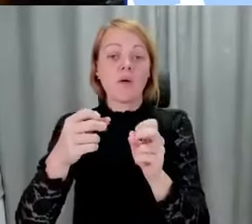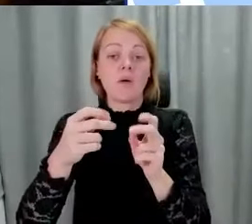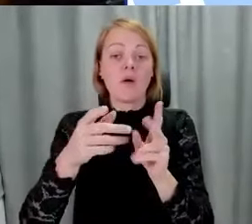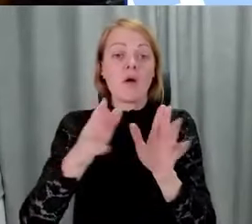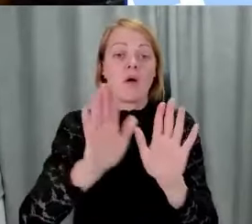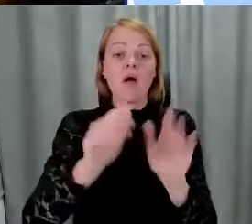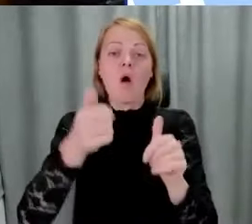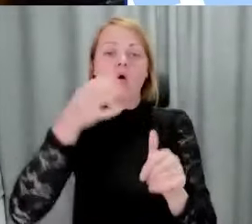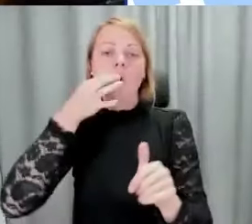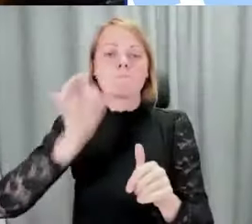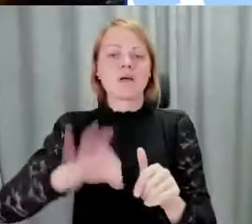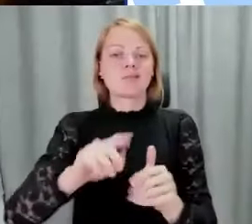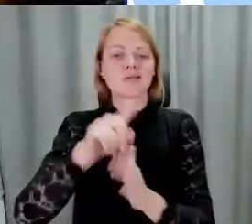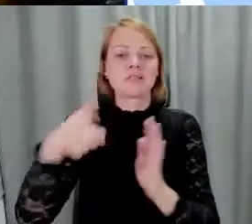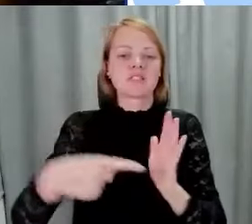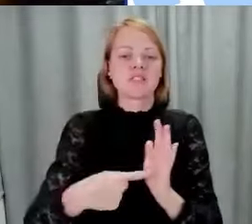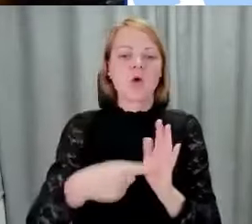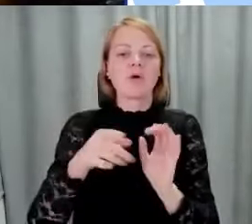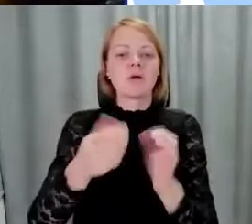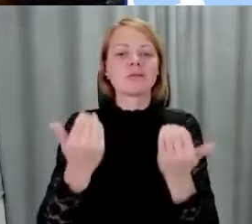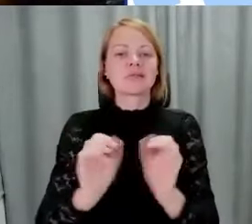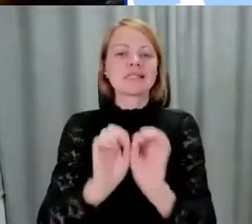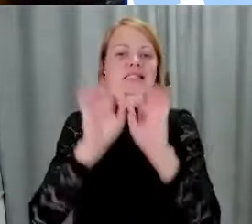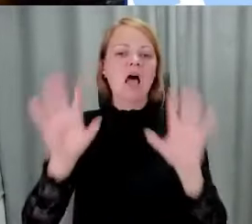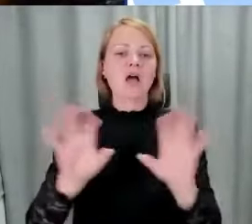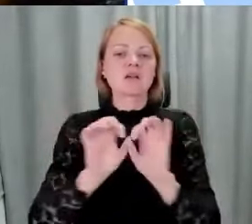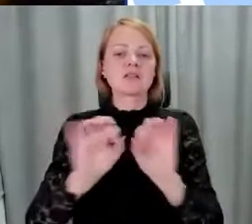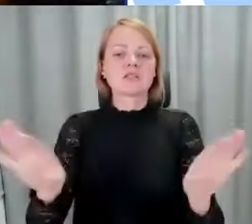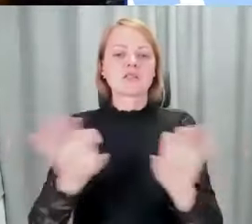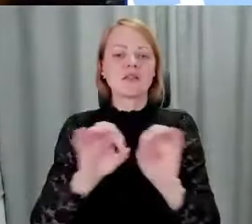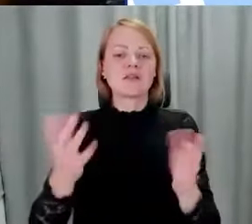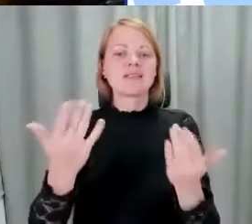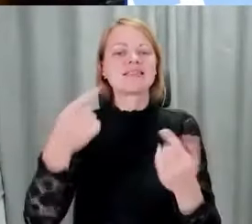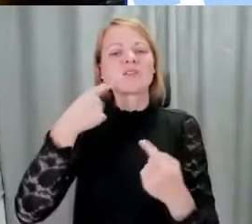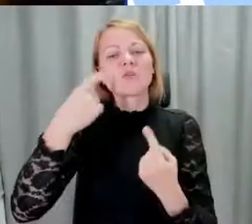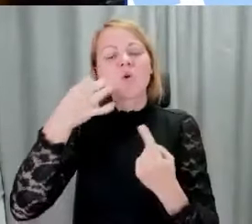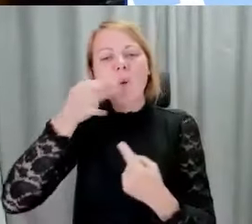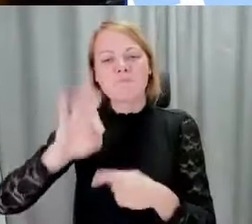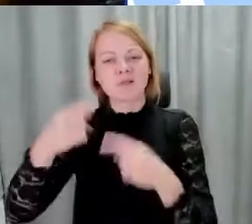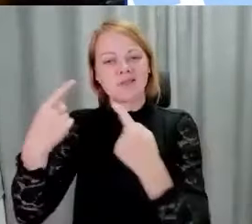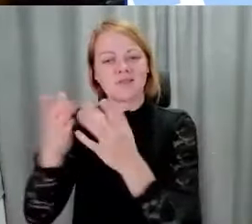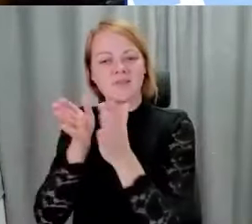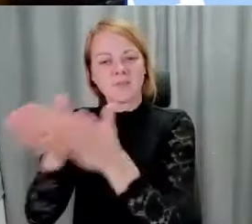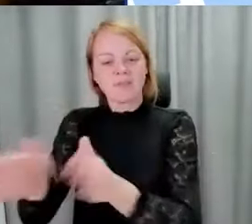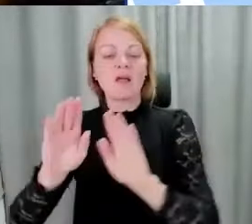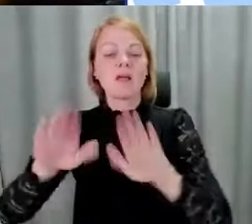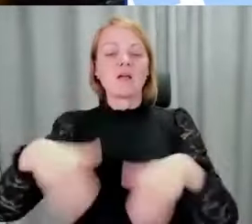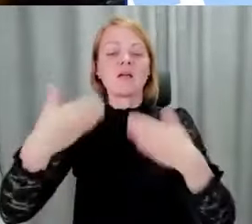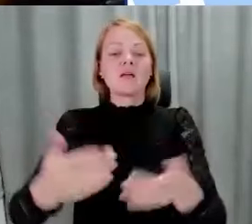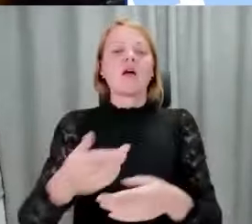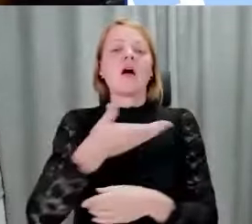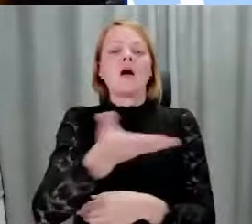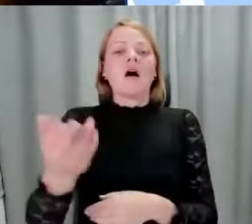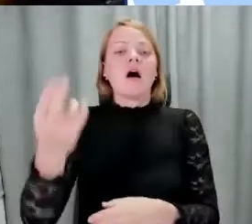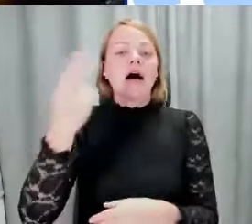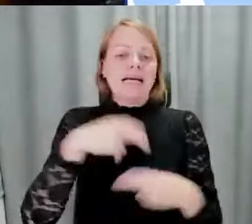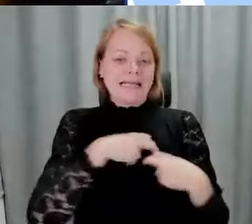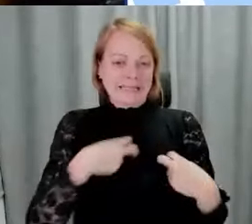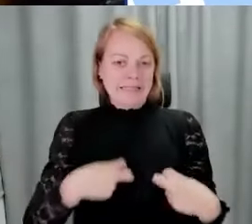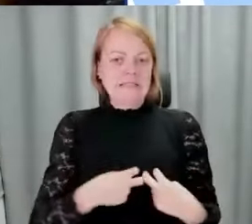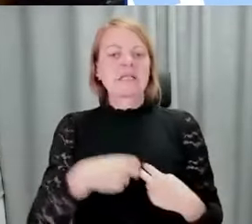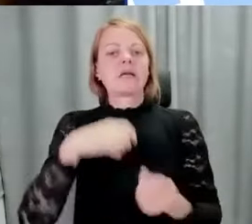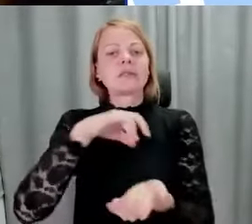jautājums. Jā, mēs sākam stāstīt par citu kompetenci. Jā. Ejam tālāk. Vai ir izvērtēt riski centralizēti glabāt informāciju